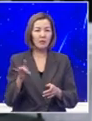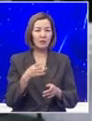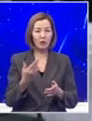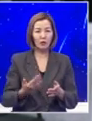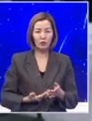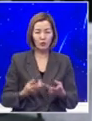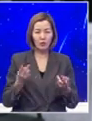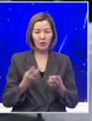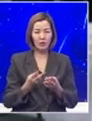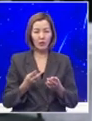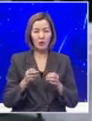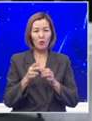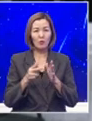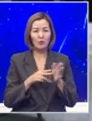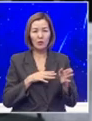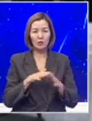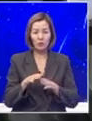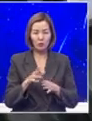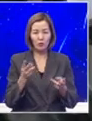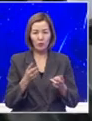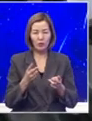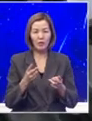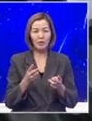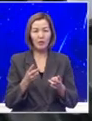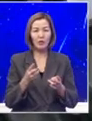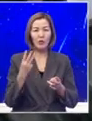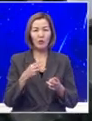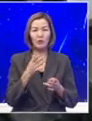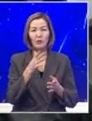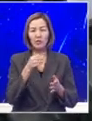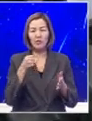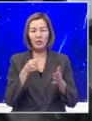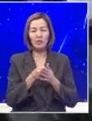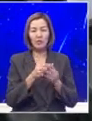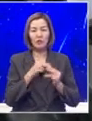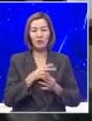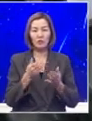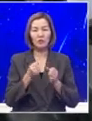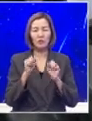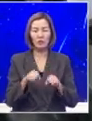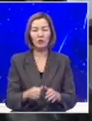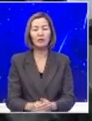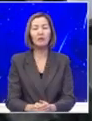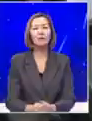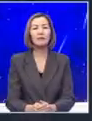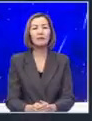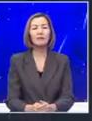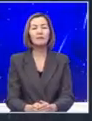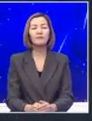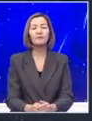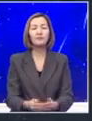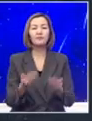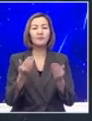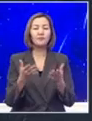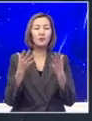Республикасының азаматы болу керек, 18 жасқа толған болу керек, 35 жасқа дейін жұмысқа лауазымдыққа қабылдай аламын.